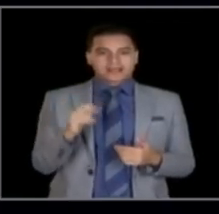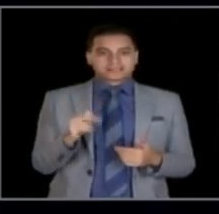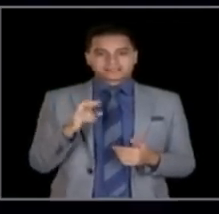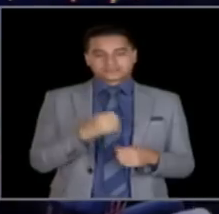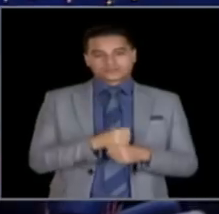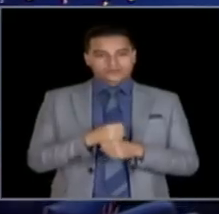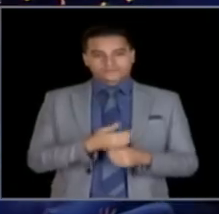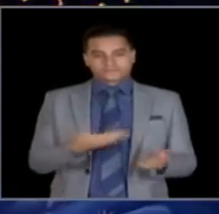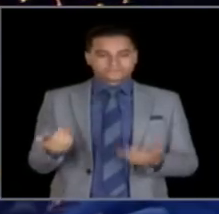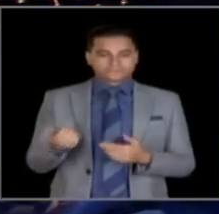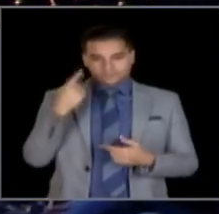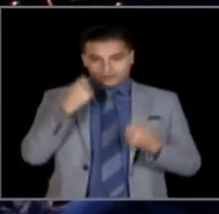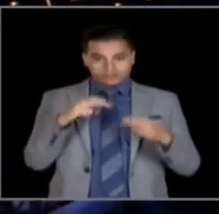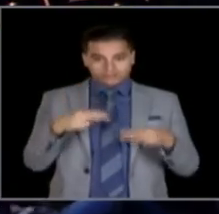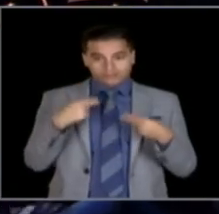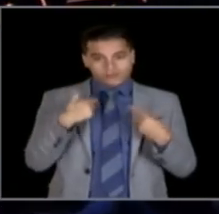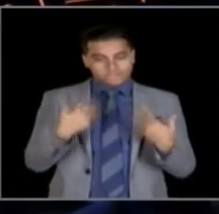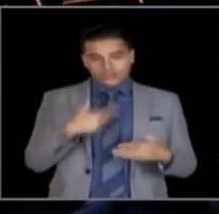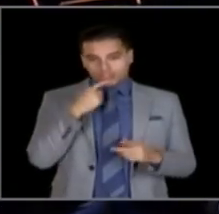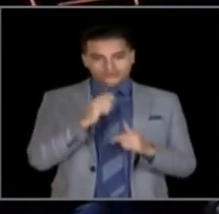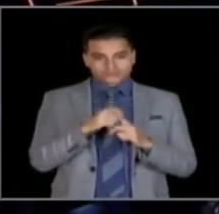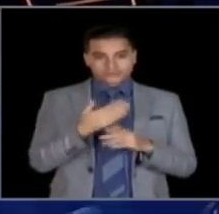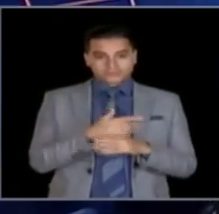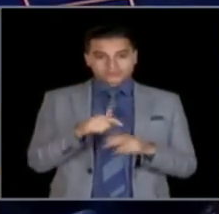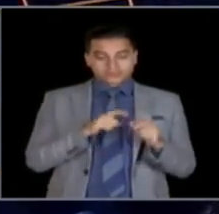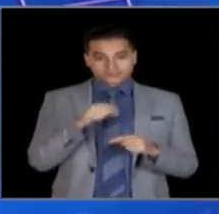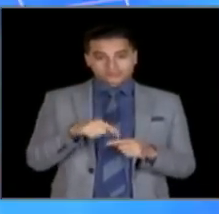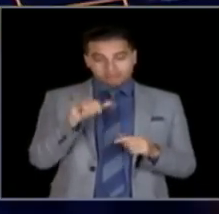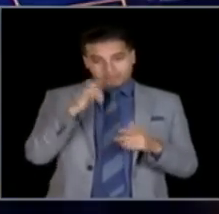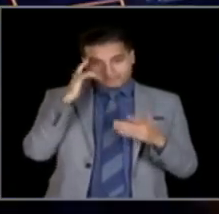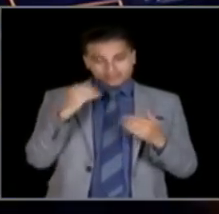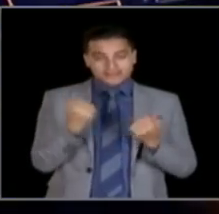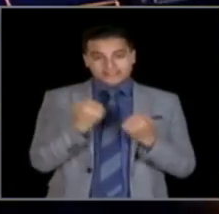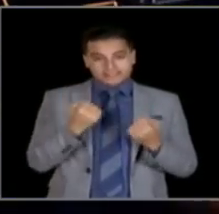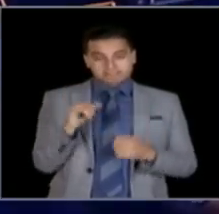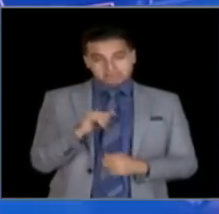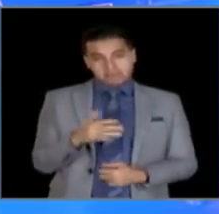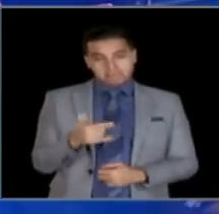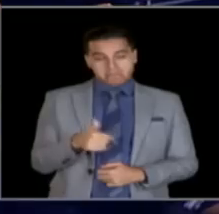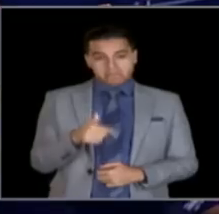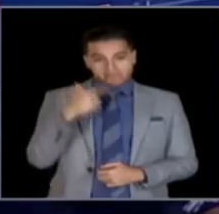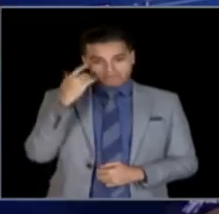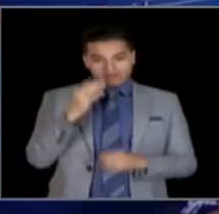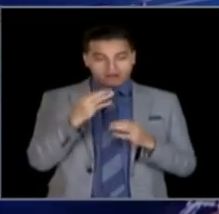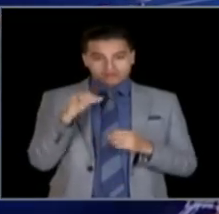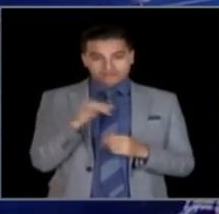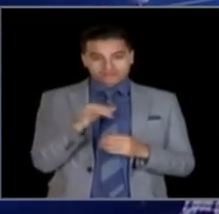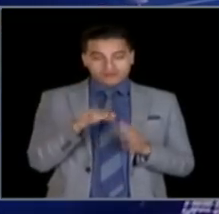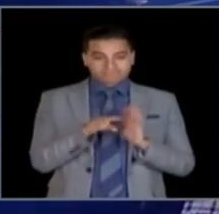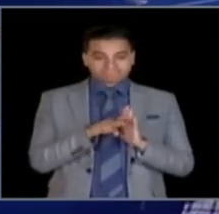لينا. تحت الضغط ما اقدرش الومك، انك محتاج شويه تدريب. بالظبط. الواحد ياخد على الاجواء